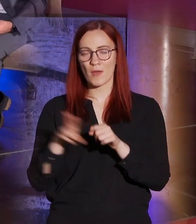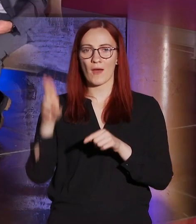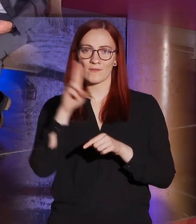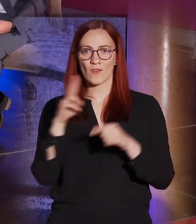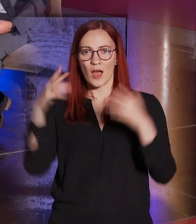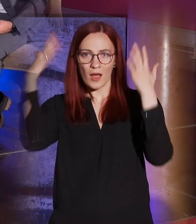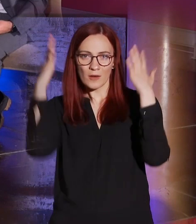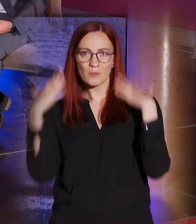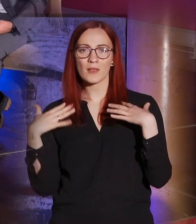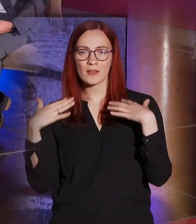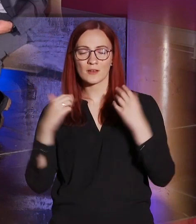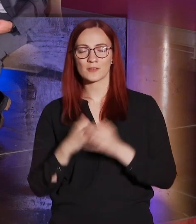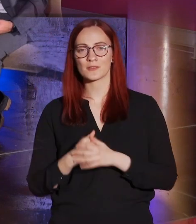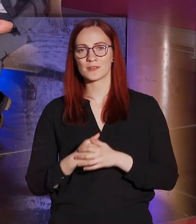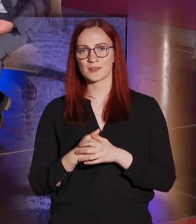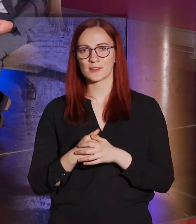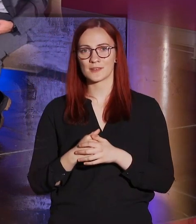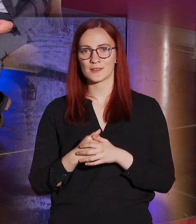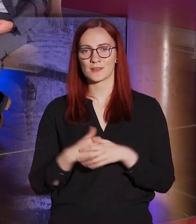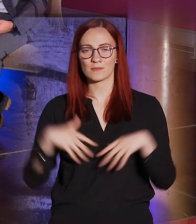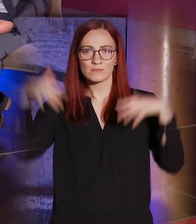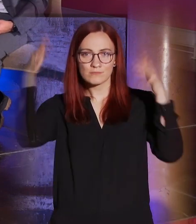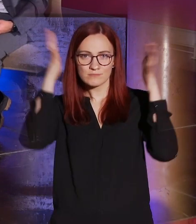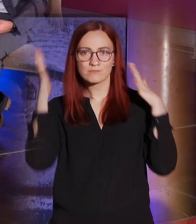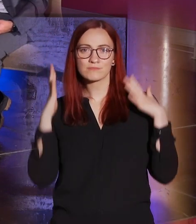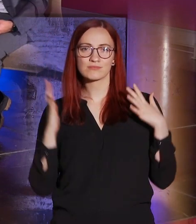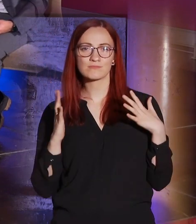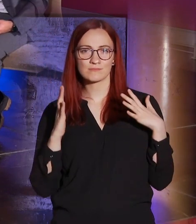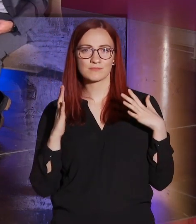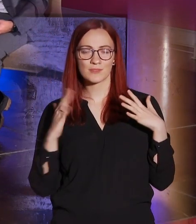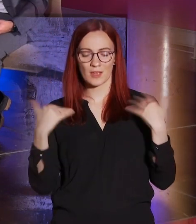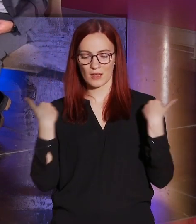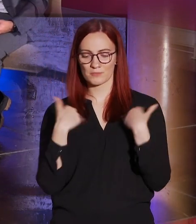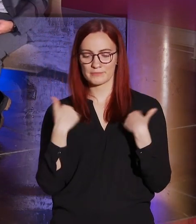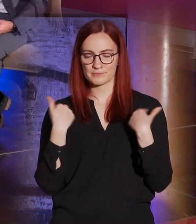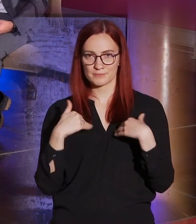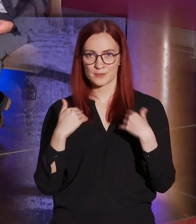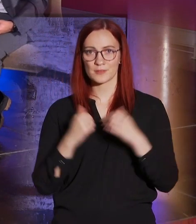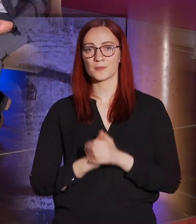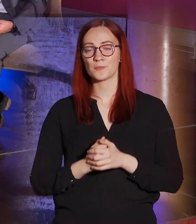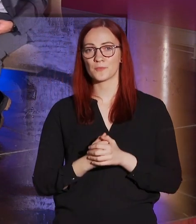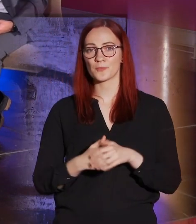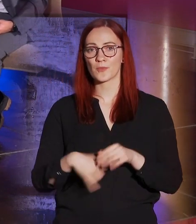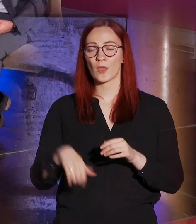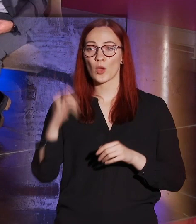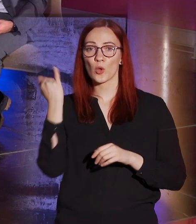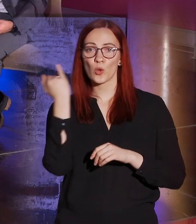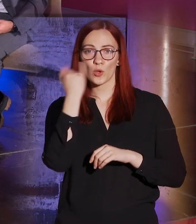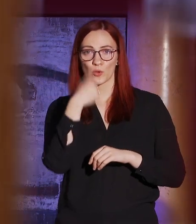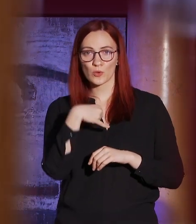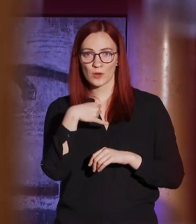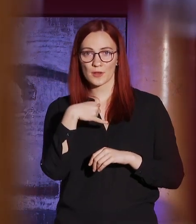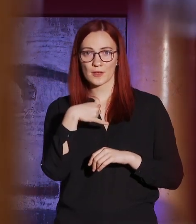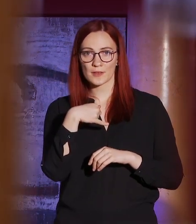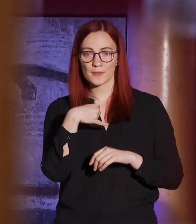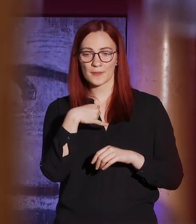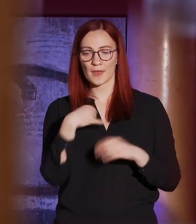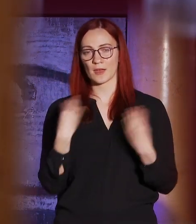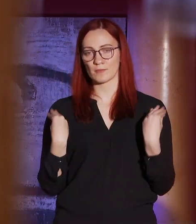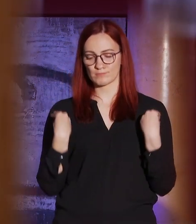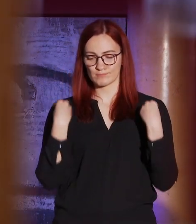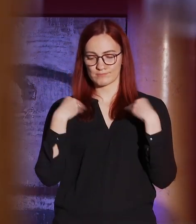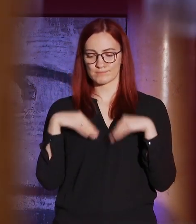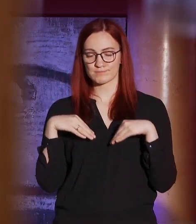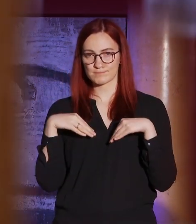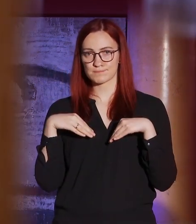plaukais, tokiais banguotais, poilgiais, su juoda bliskute